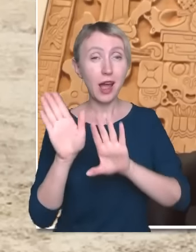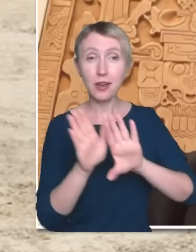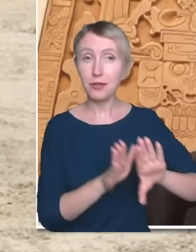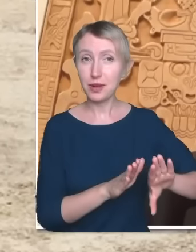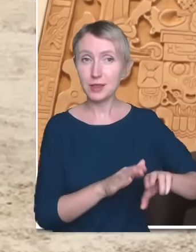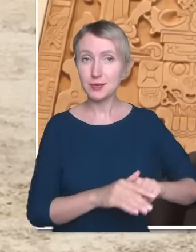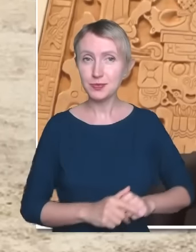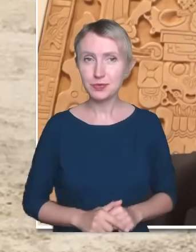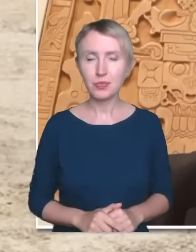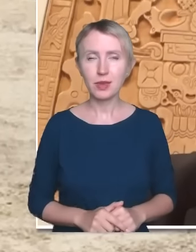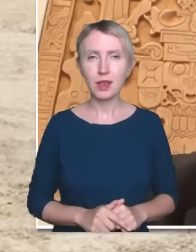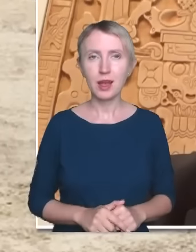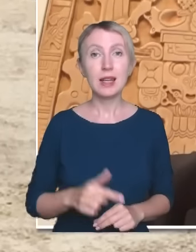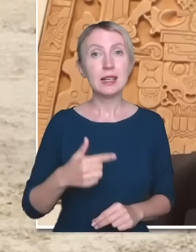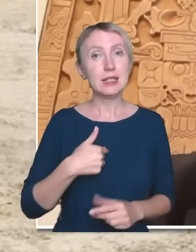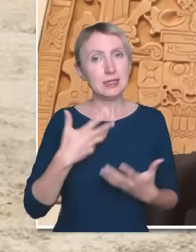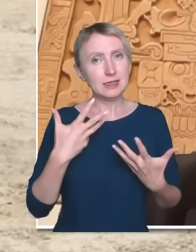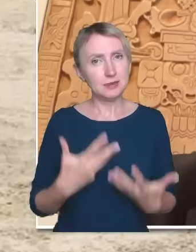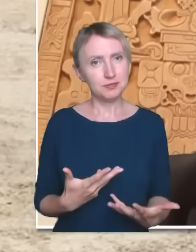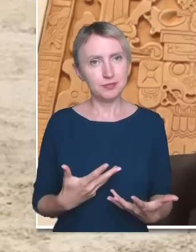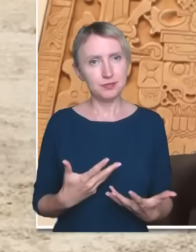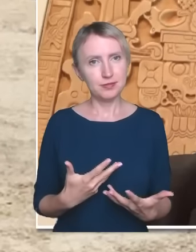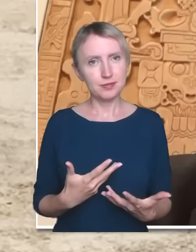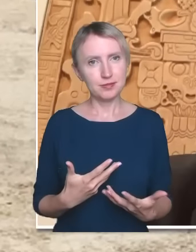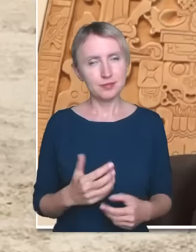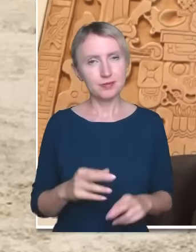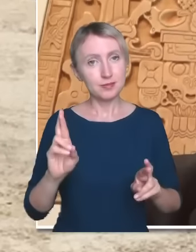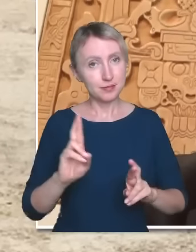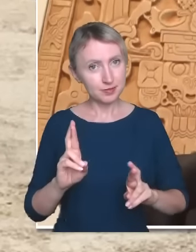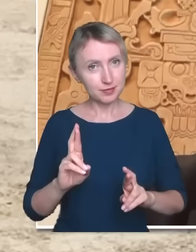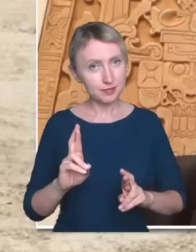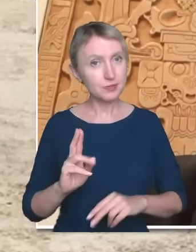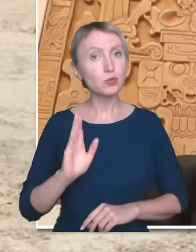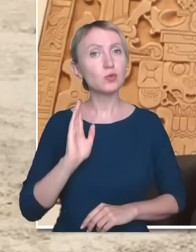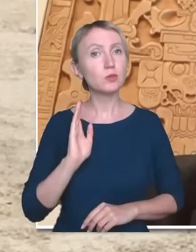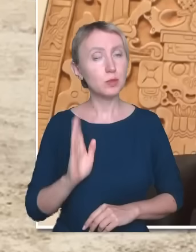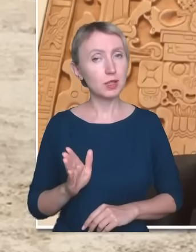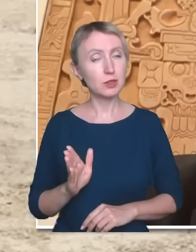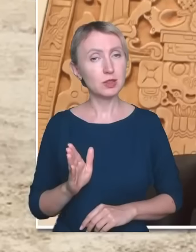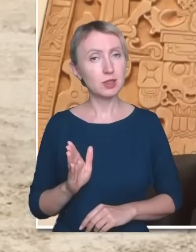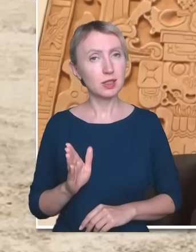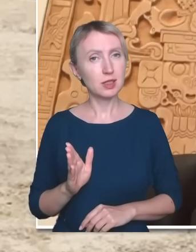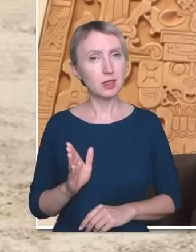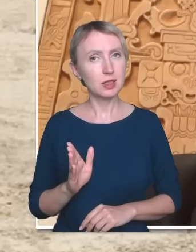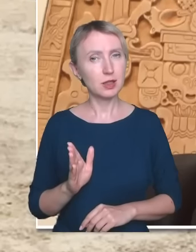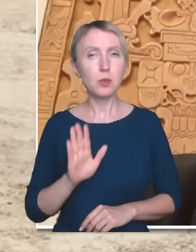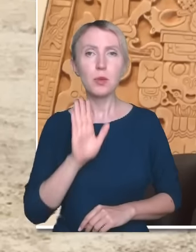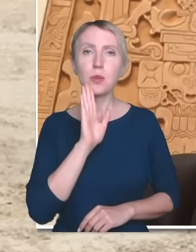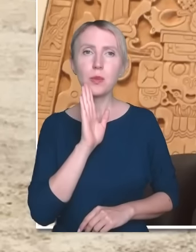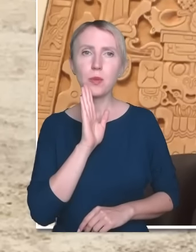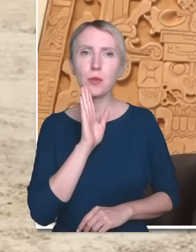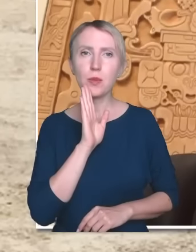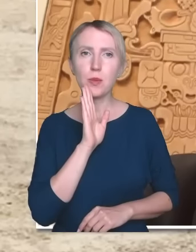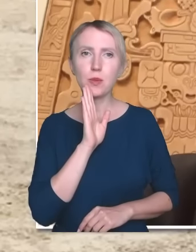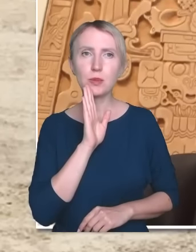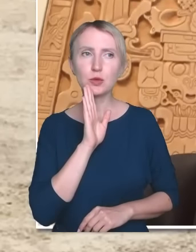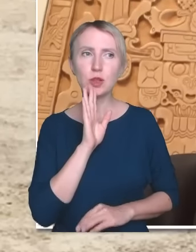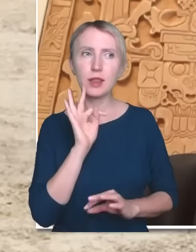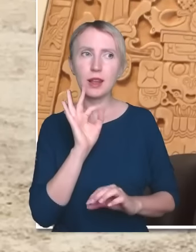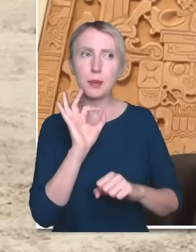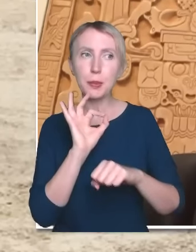ale liczę na to bardzo mocno, że będzie to coś w rodzaju kija w mrowisko, to znaczy